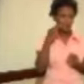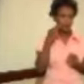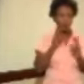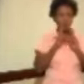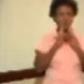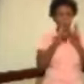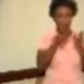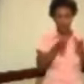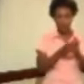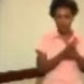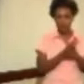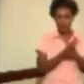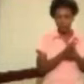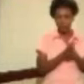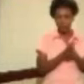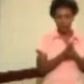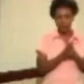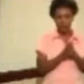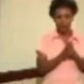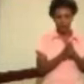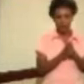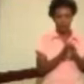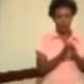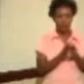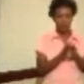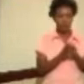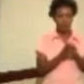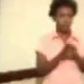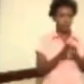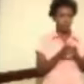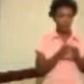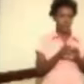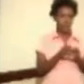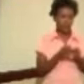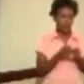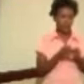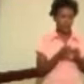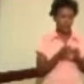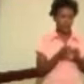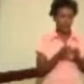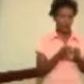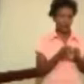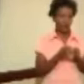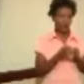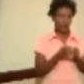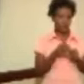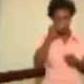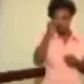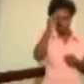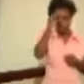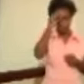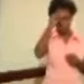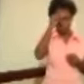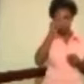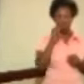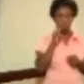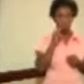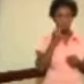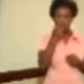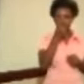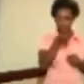Moi, dis-le déjà. Je ne connais pas si Madame Martelly dans la salle là, mais Monsieur Maniga probablement libre à regarder télévision